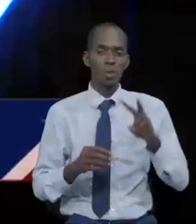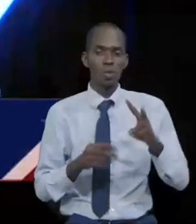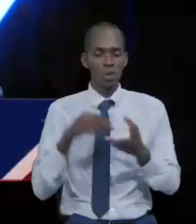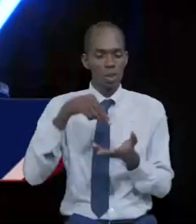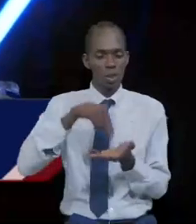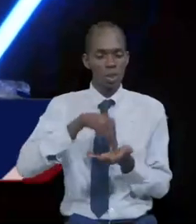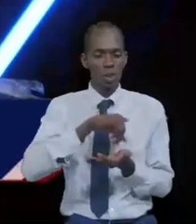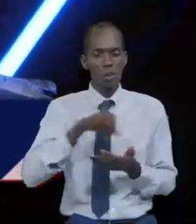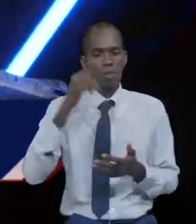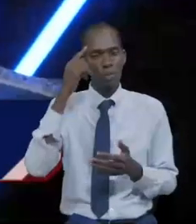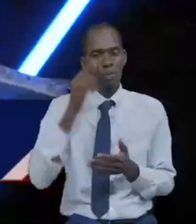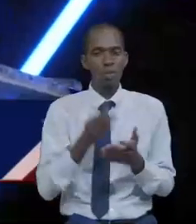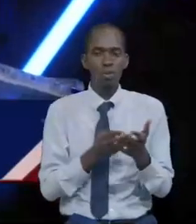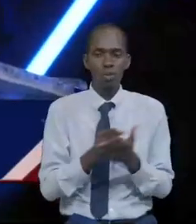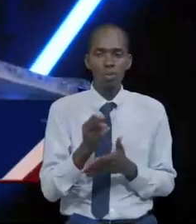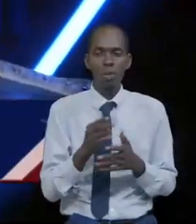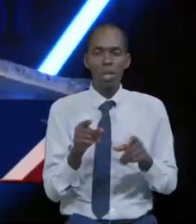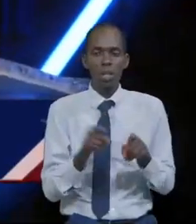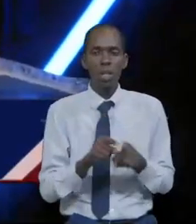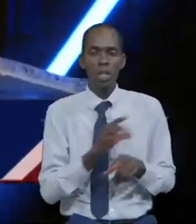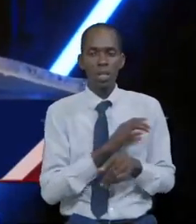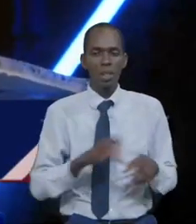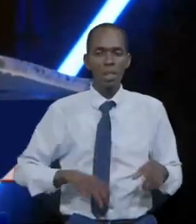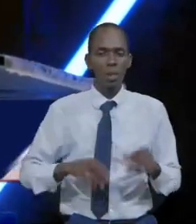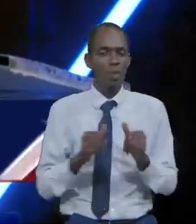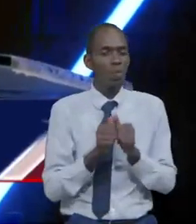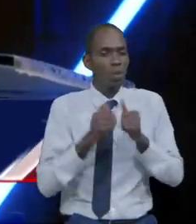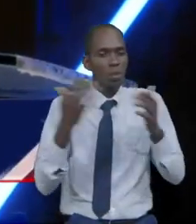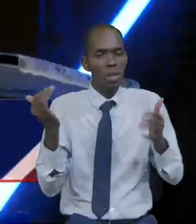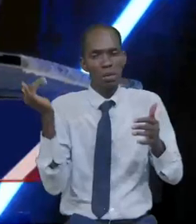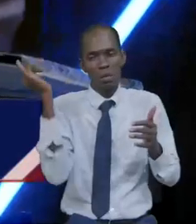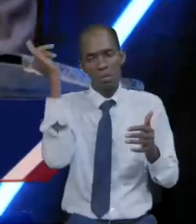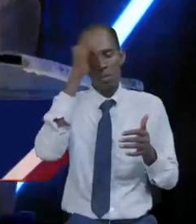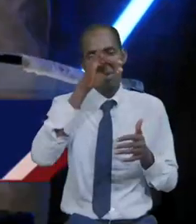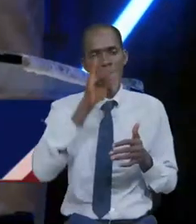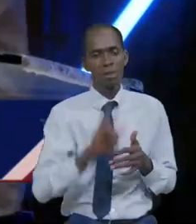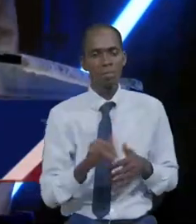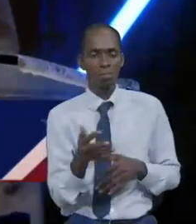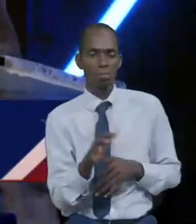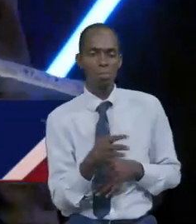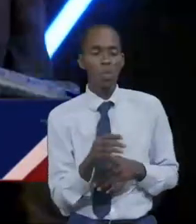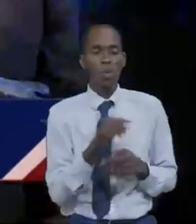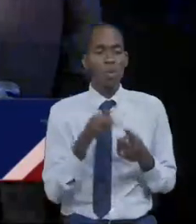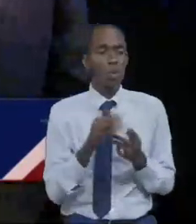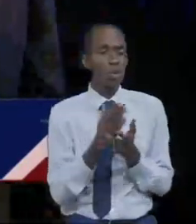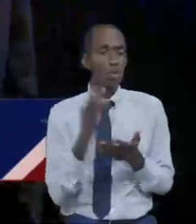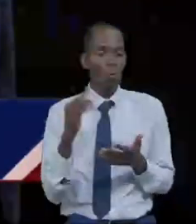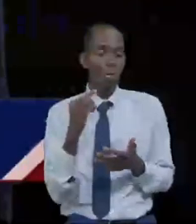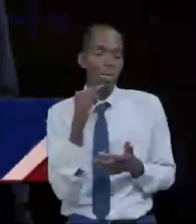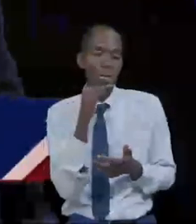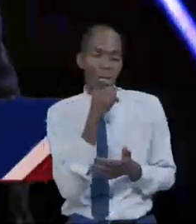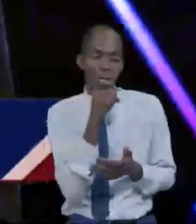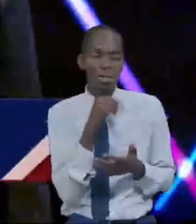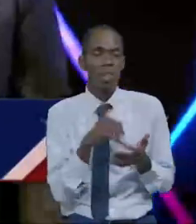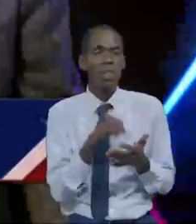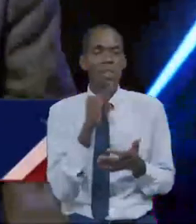vérité comme Christ sans compromettre lâchement. Lorsque quelqu'un ment, c'est parce que